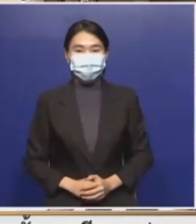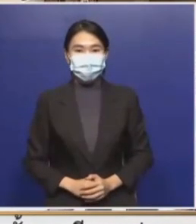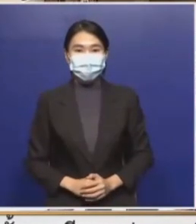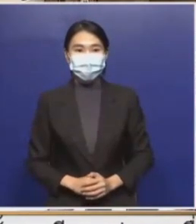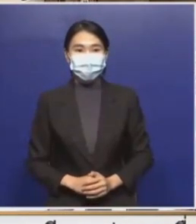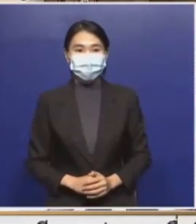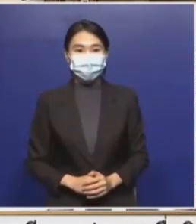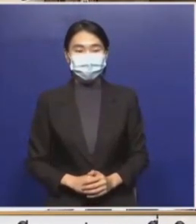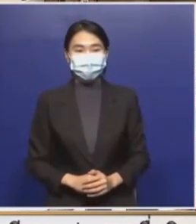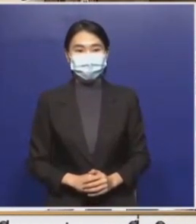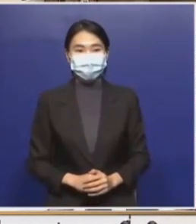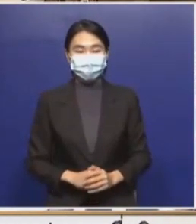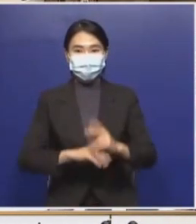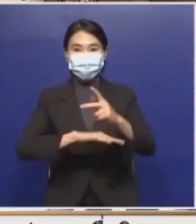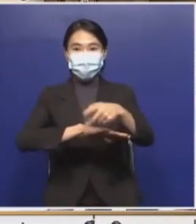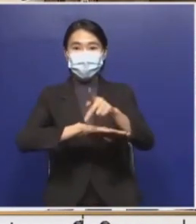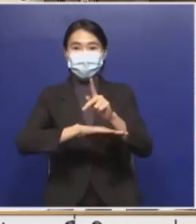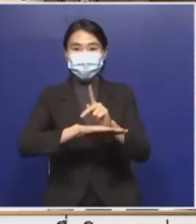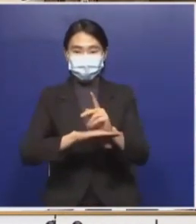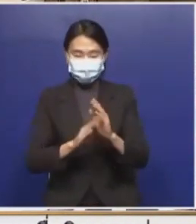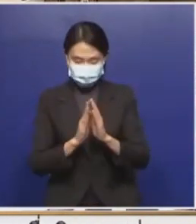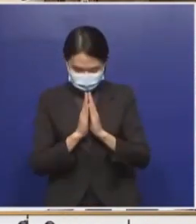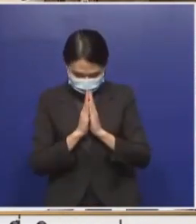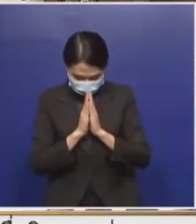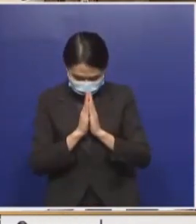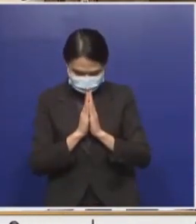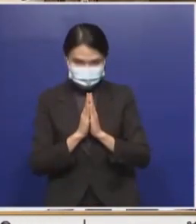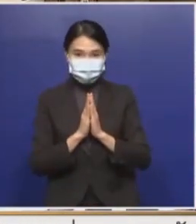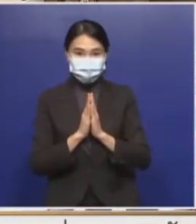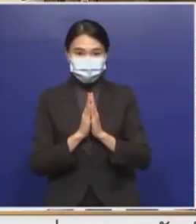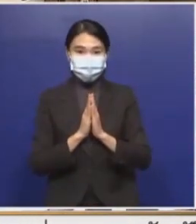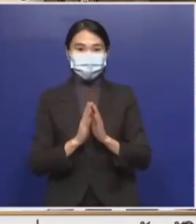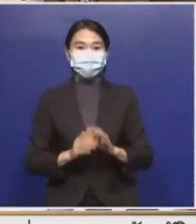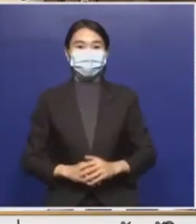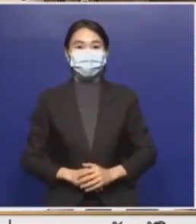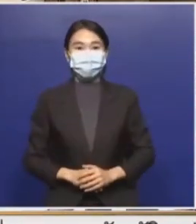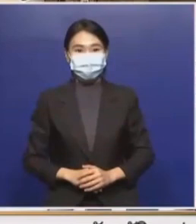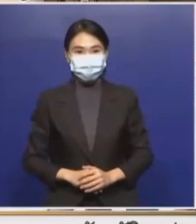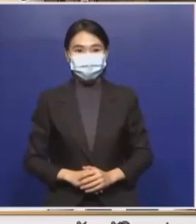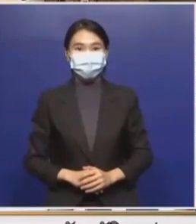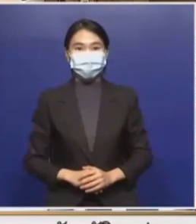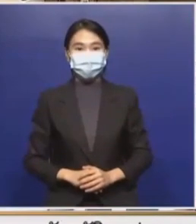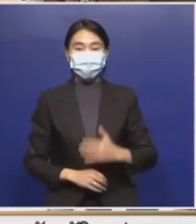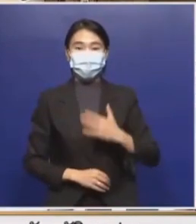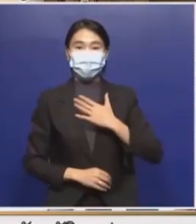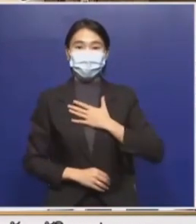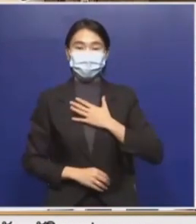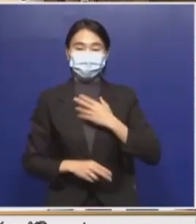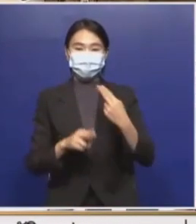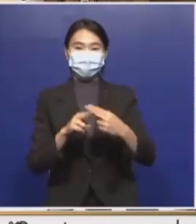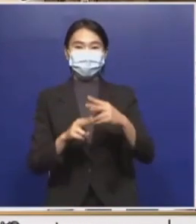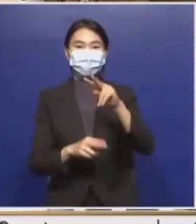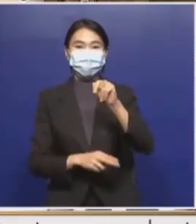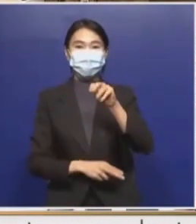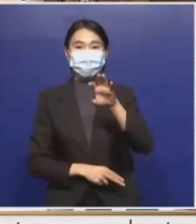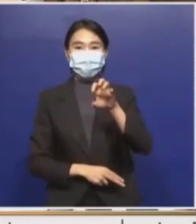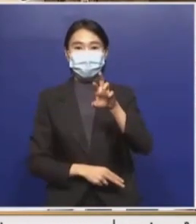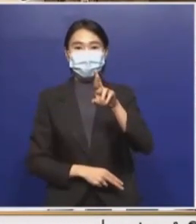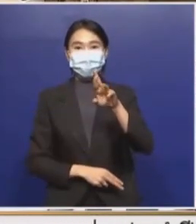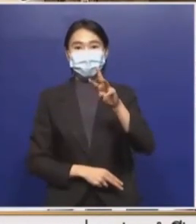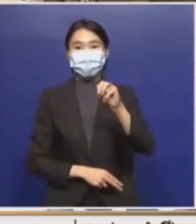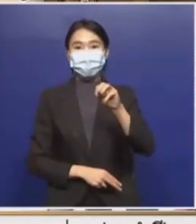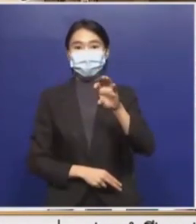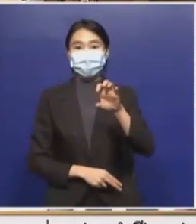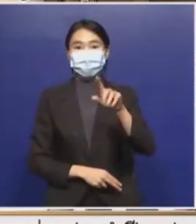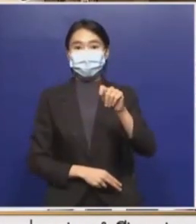กราบเรียนท่านประธานสภาผู้แทนราษฎรที่เคารพกระผมนายนิรมิตสุจารี